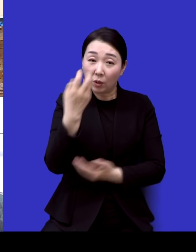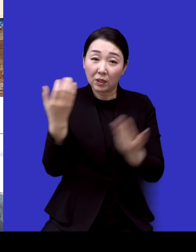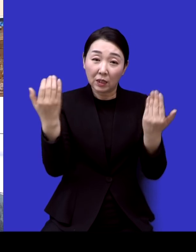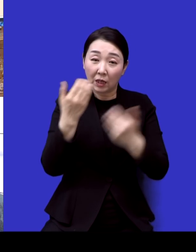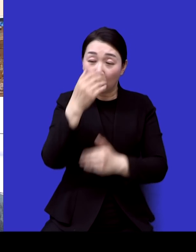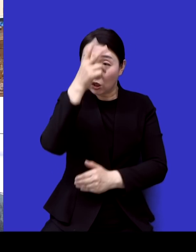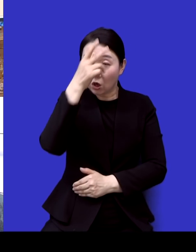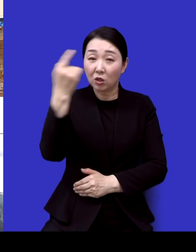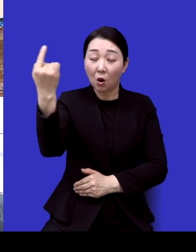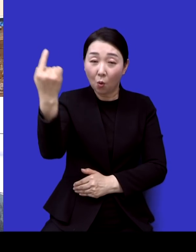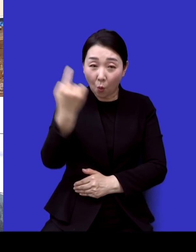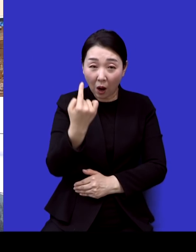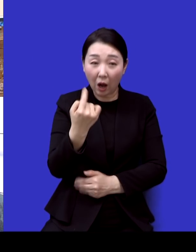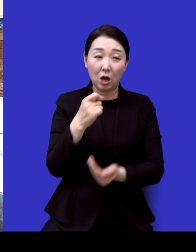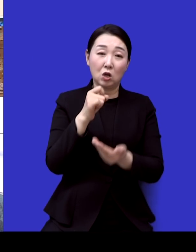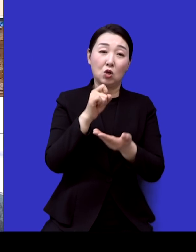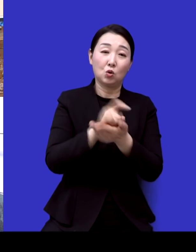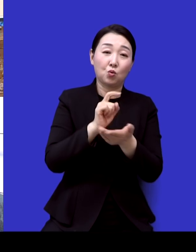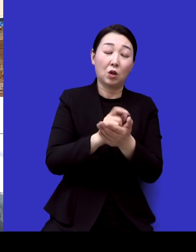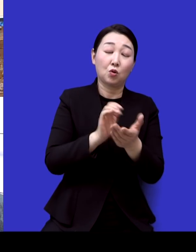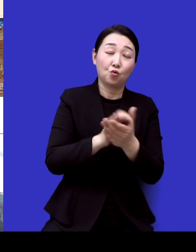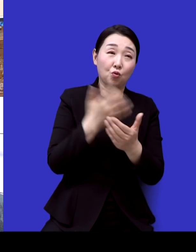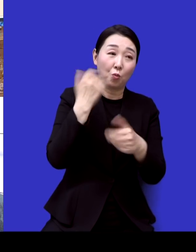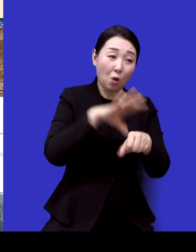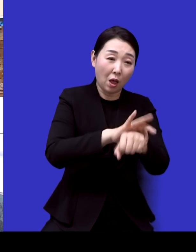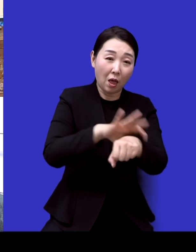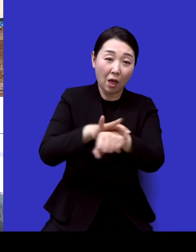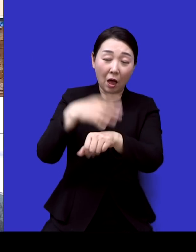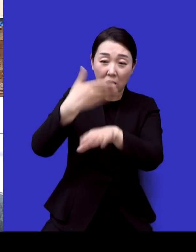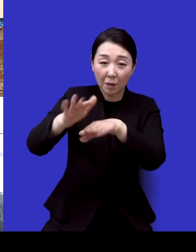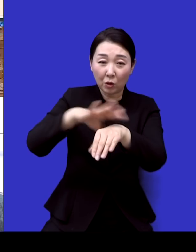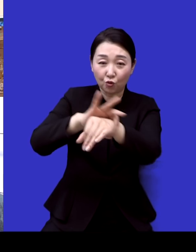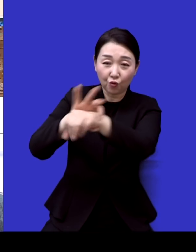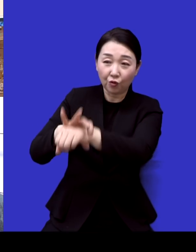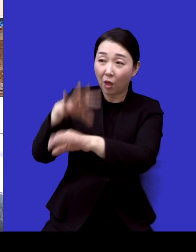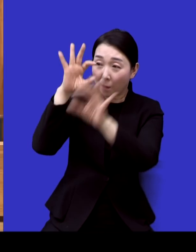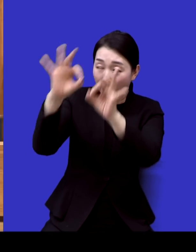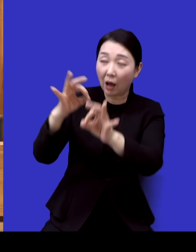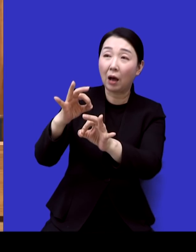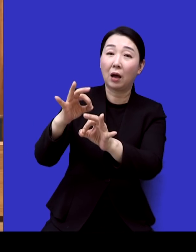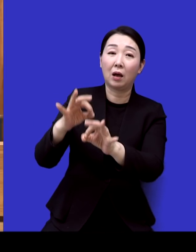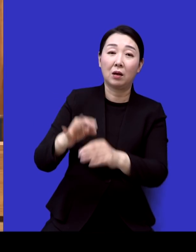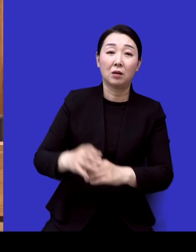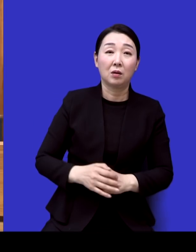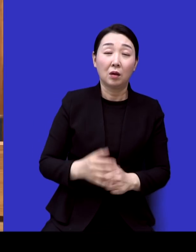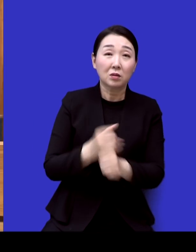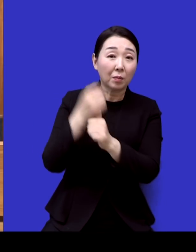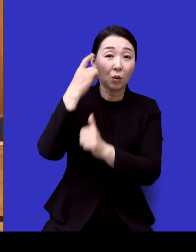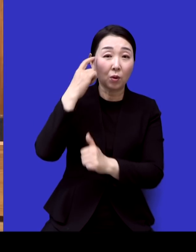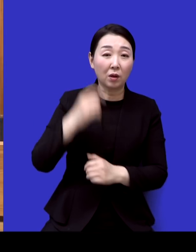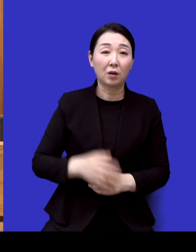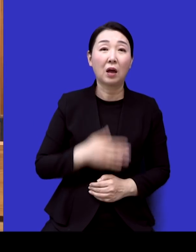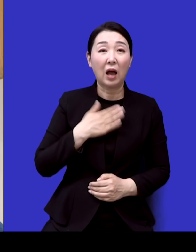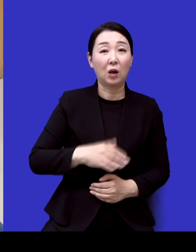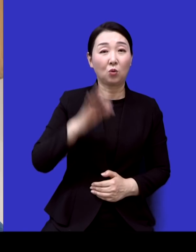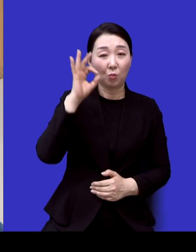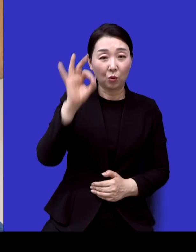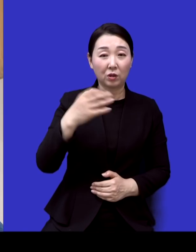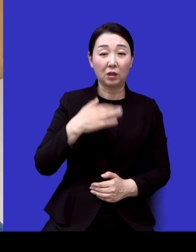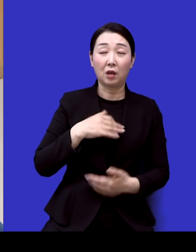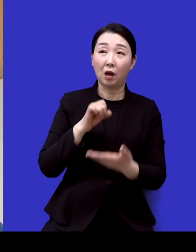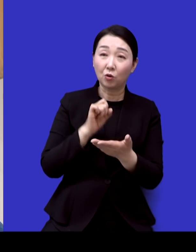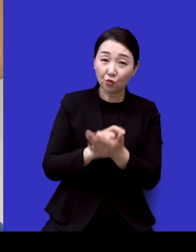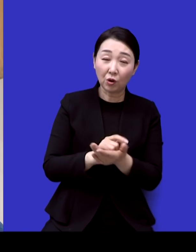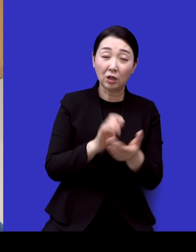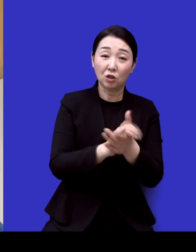친구들 몇 명 수갑 채우고 그 조폭 아저씨들 수갑 채우고 막 그런 걸 제가 본 거예요. 왜 잡아가는 거예요? 알고 보니까 제가